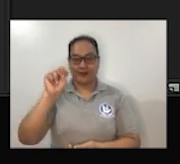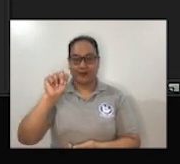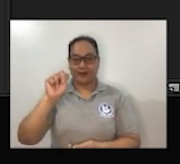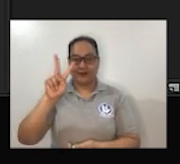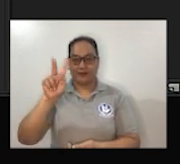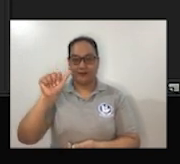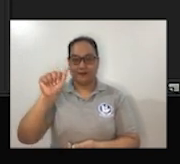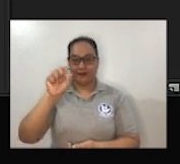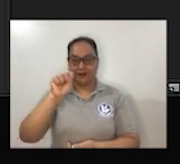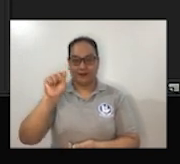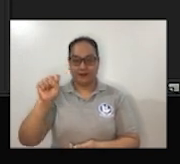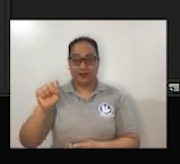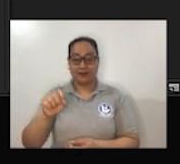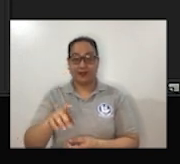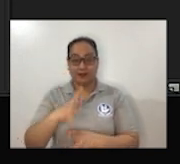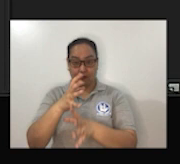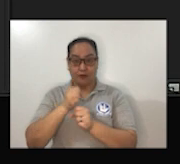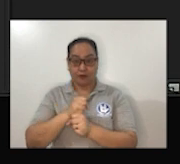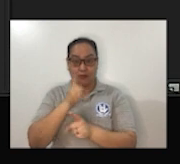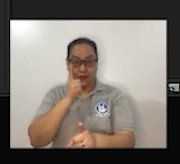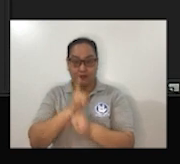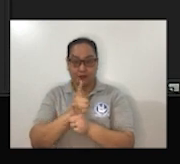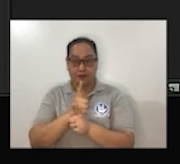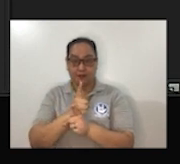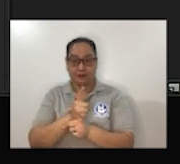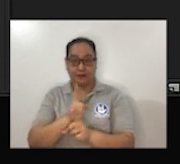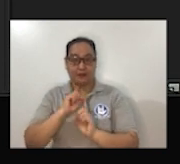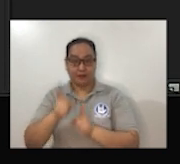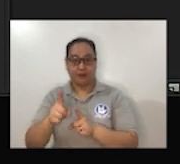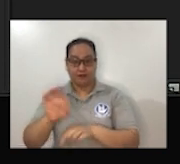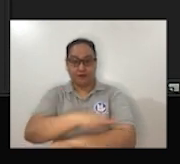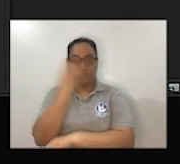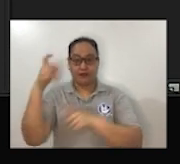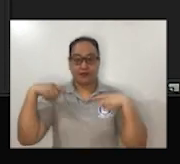canvas. Nakuha nyo ba ang tamang sagot, Fernandino Teens?